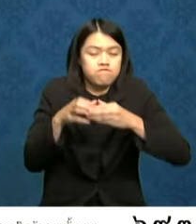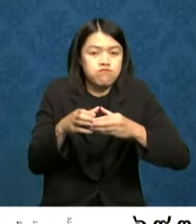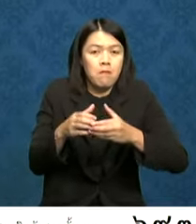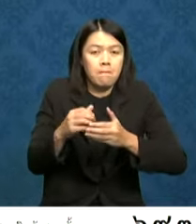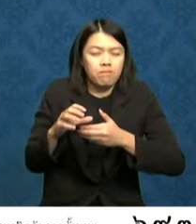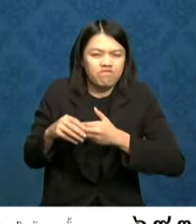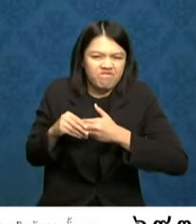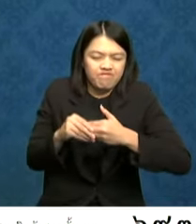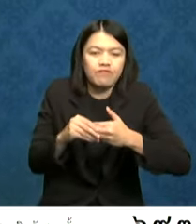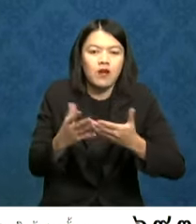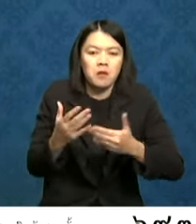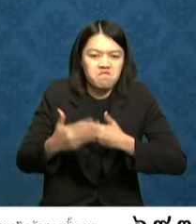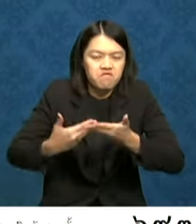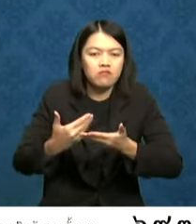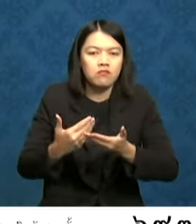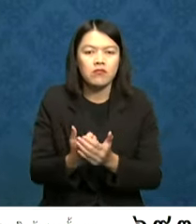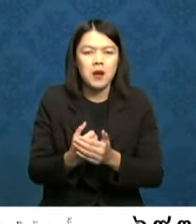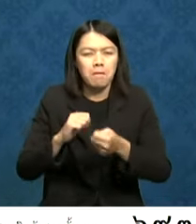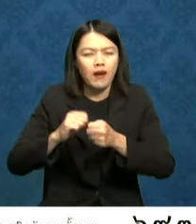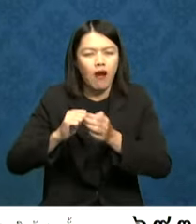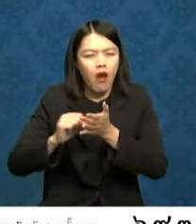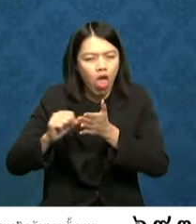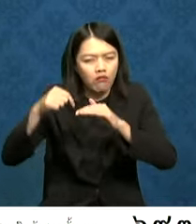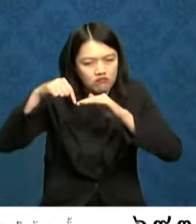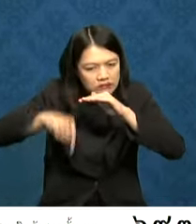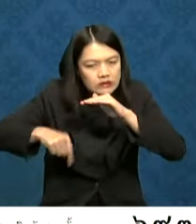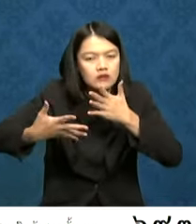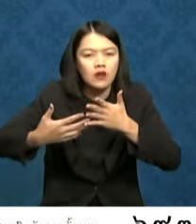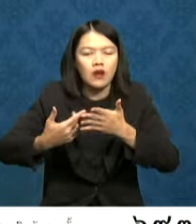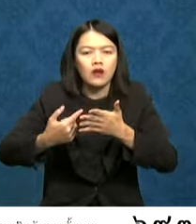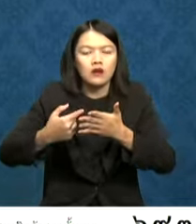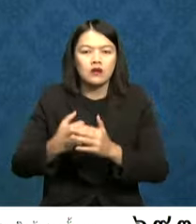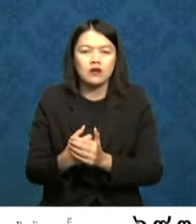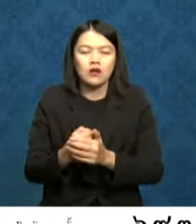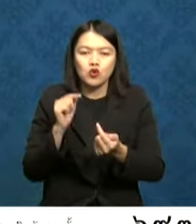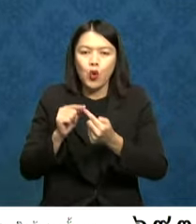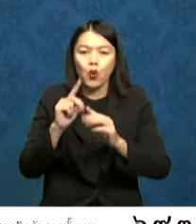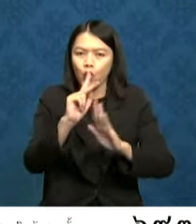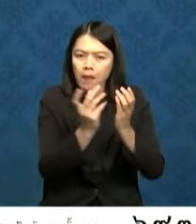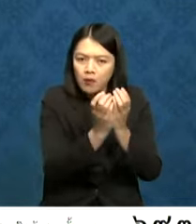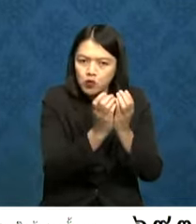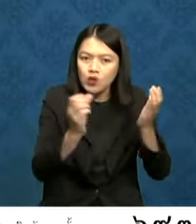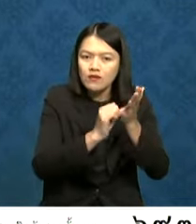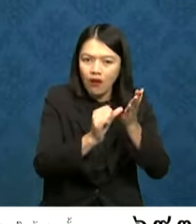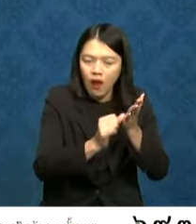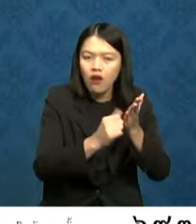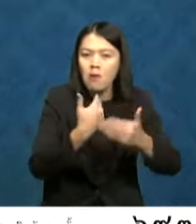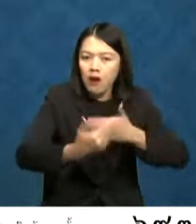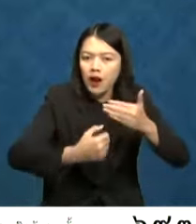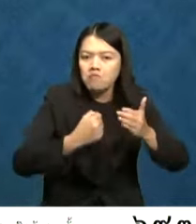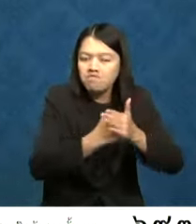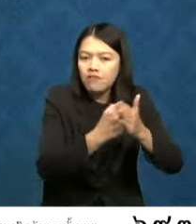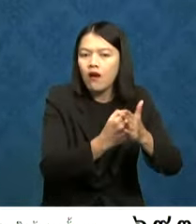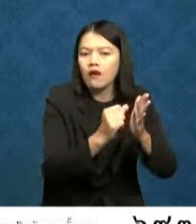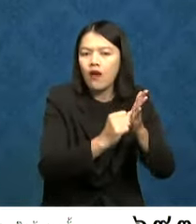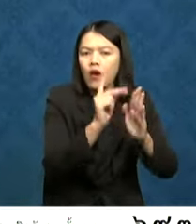ท่านเพื่อกลับไปแก้ไขปัญหาที่ต้นตอผ่านการผลักดันการแก้ไขรัฐธรรมนูญและการผ่านการผลักดันแก้ไข